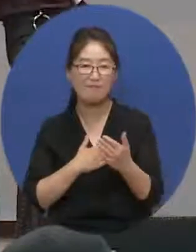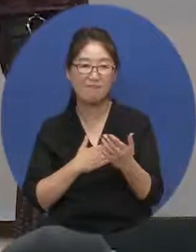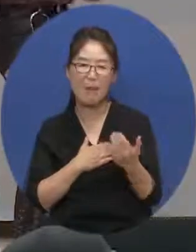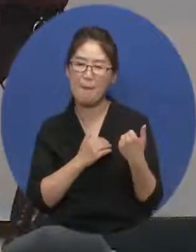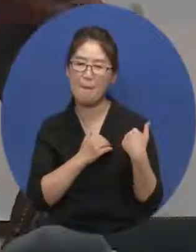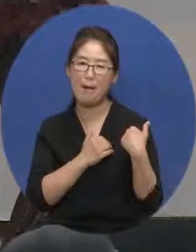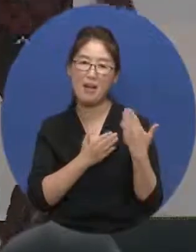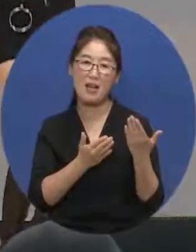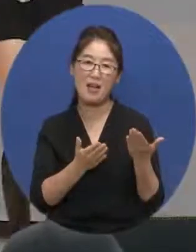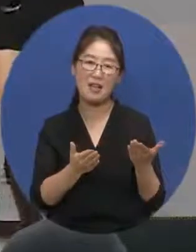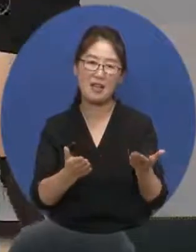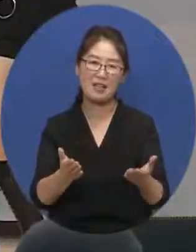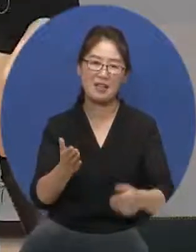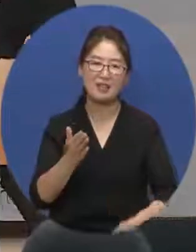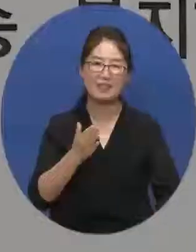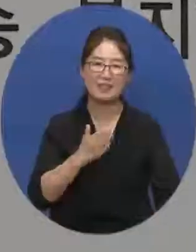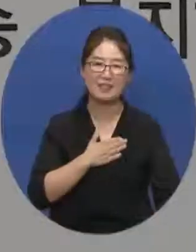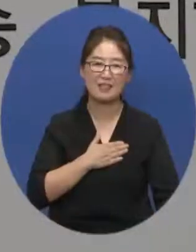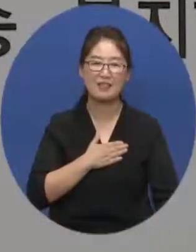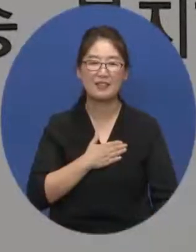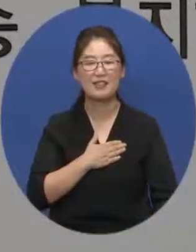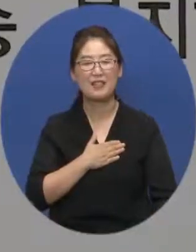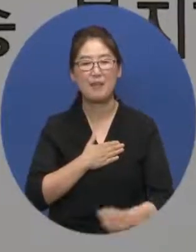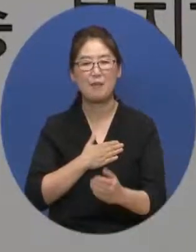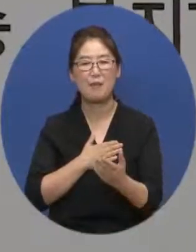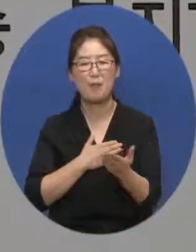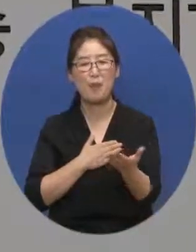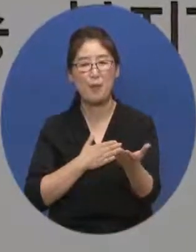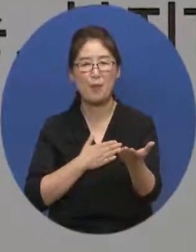날려버려도 I'm never feeling